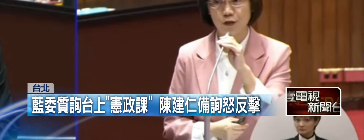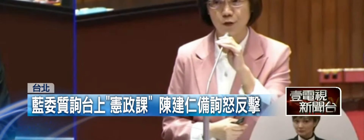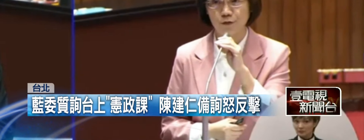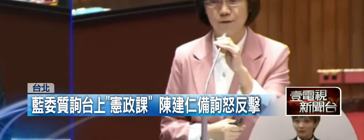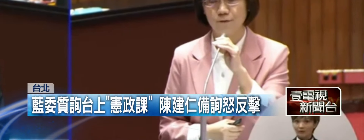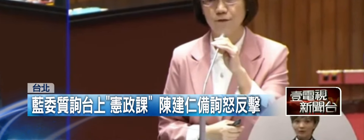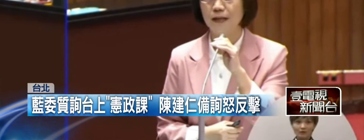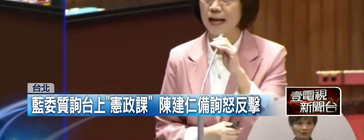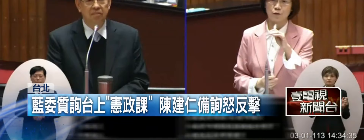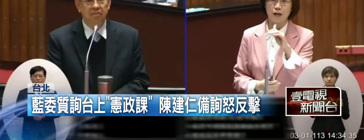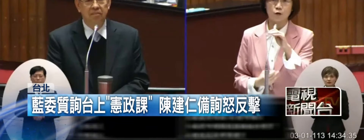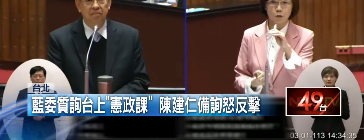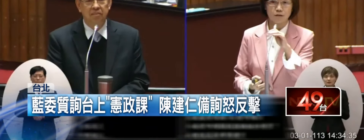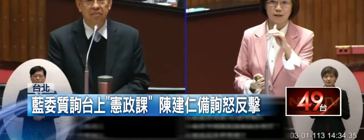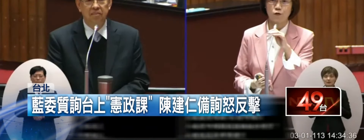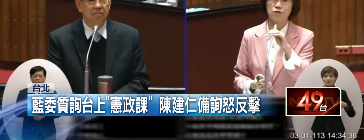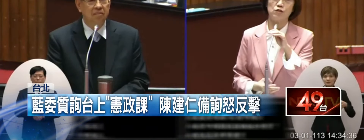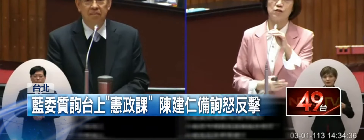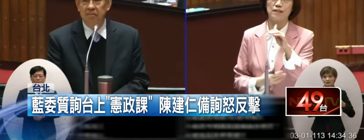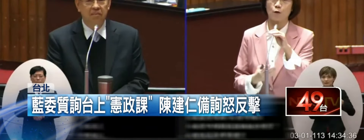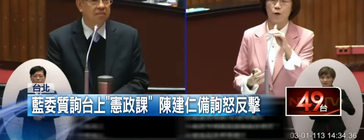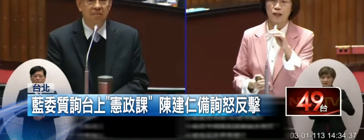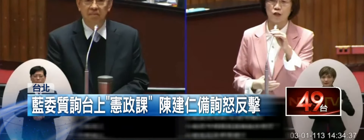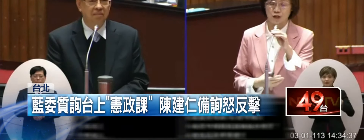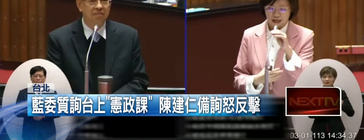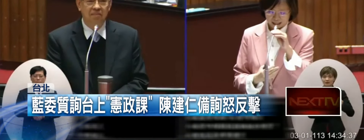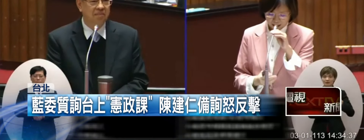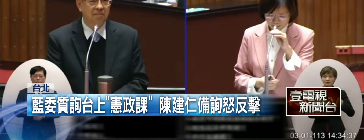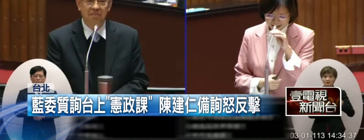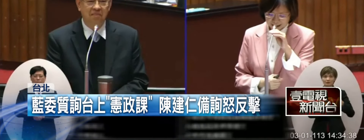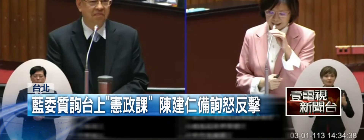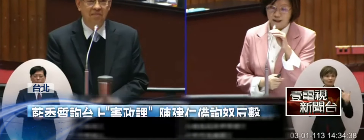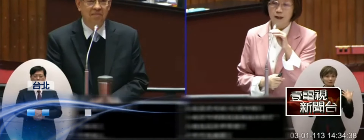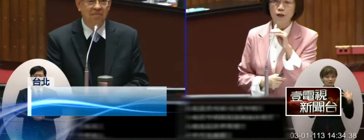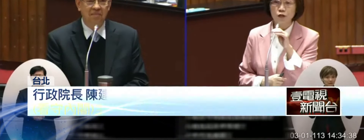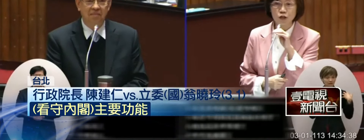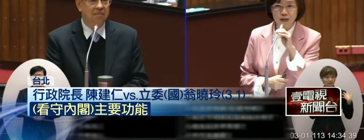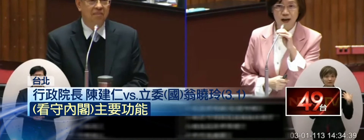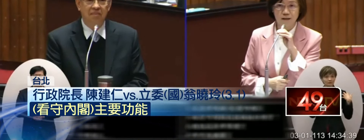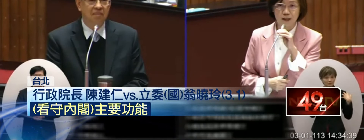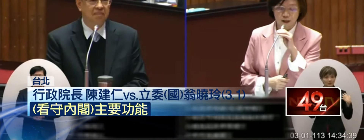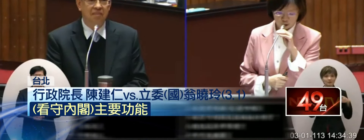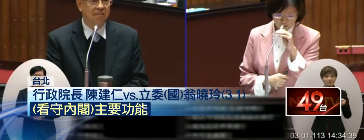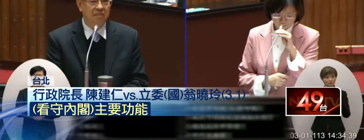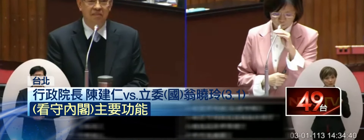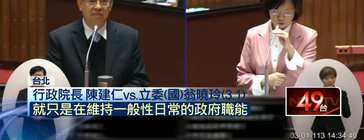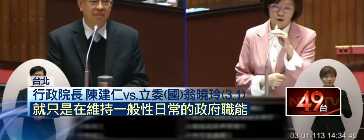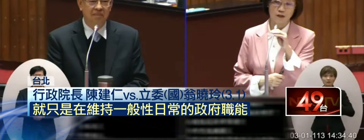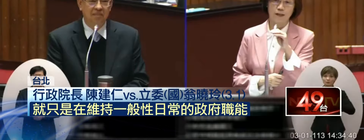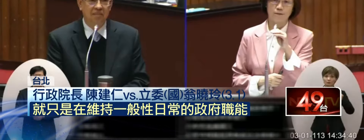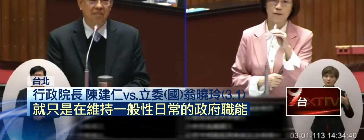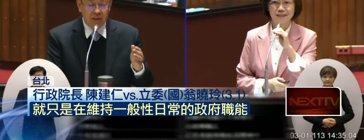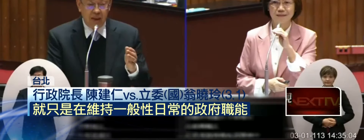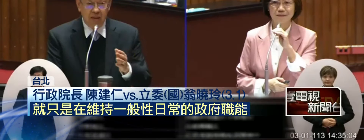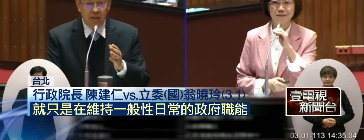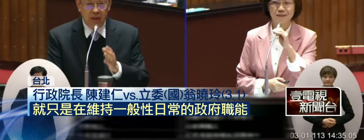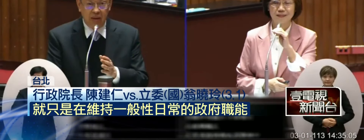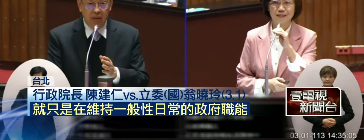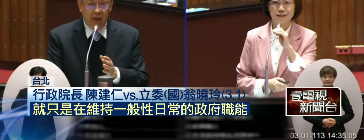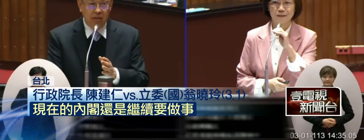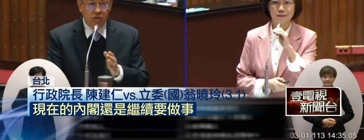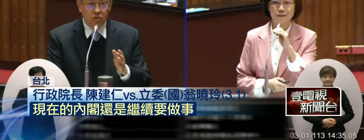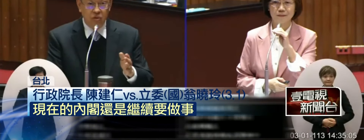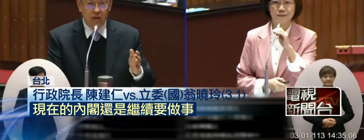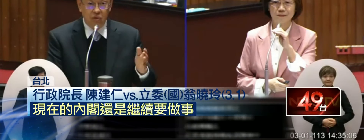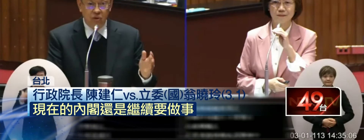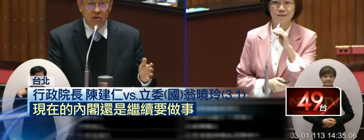听了直摇头。 主要的功能就是只是在维持一般性日常的政府职能。 现在的内